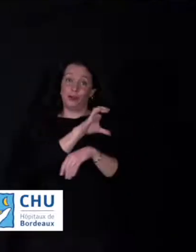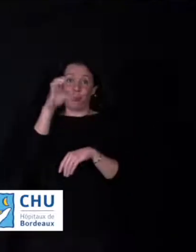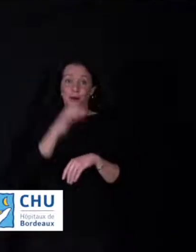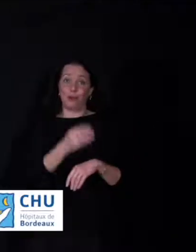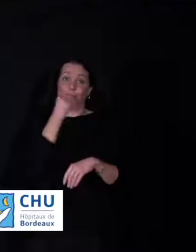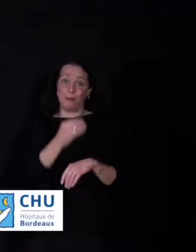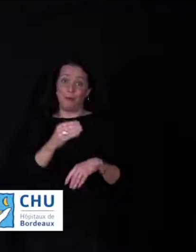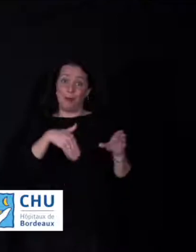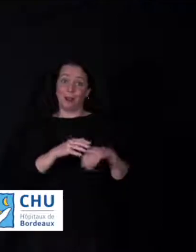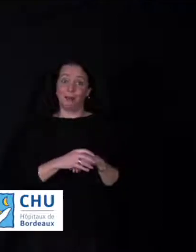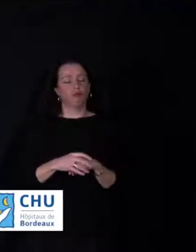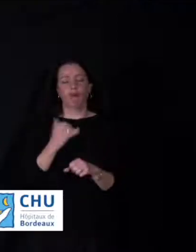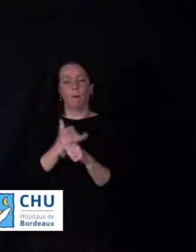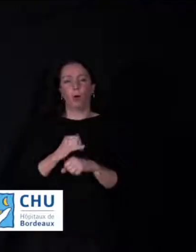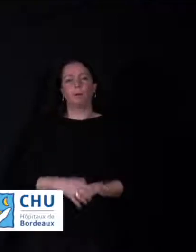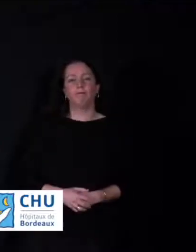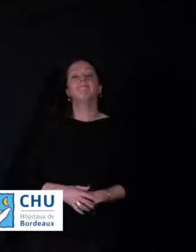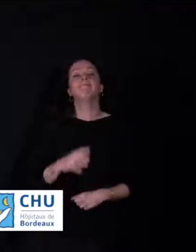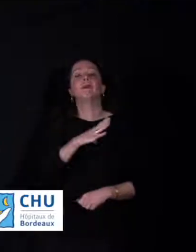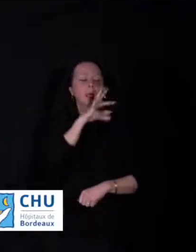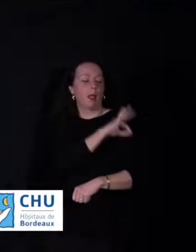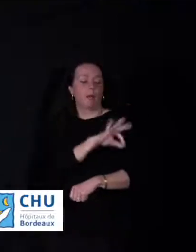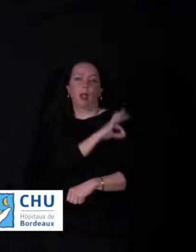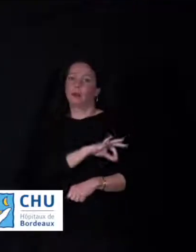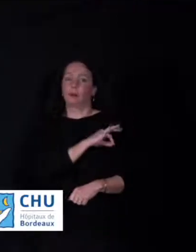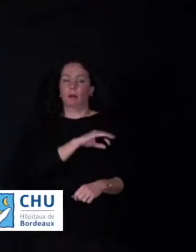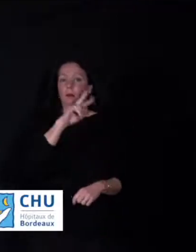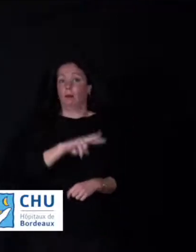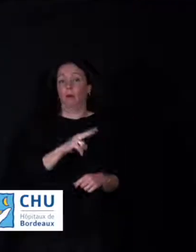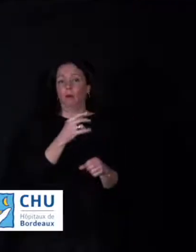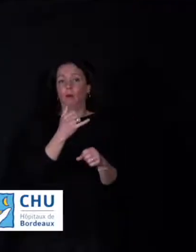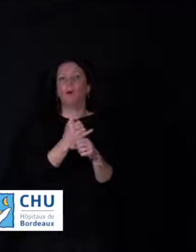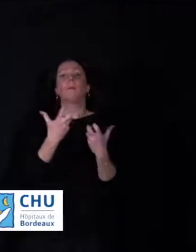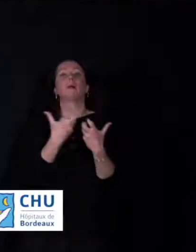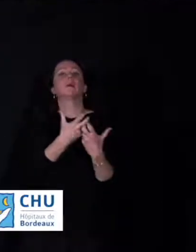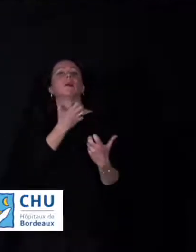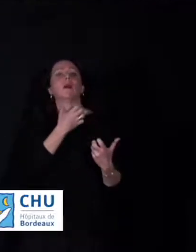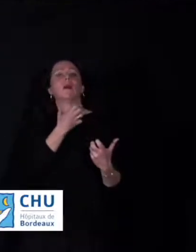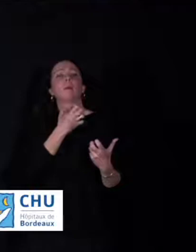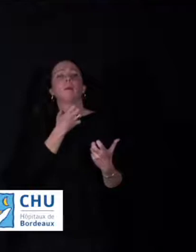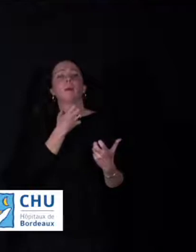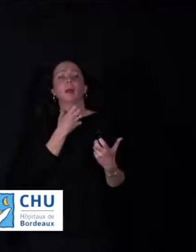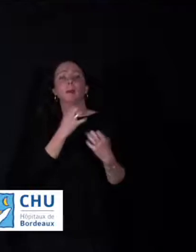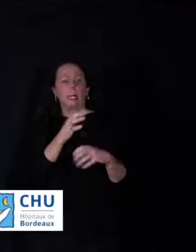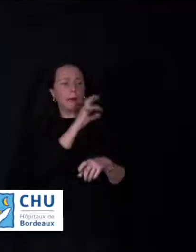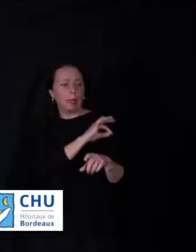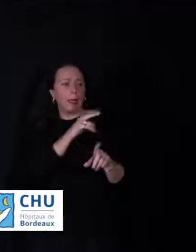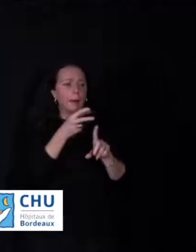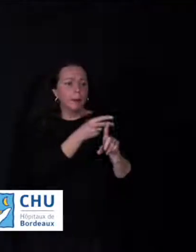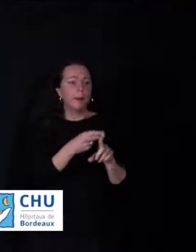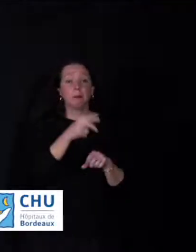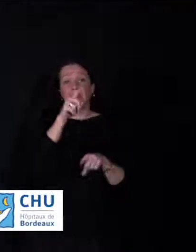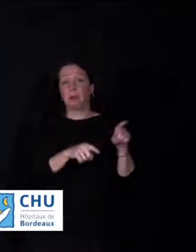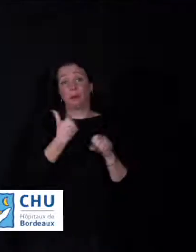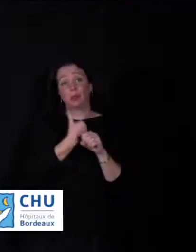C'est faux. Certains vaccins ne sont pas efficaces à 100%. J'en veux pour preuve la grippe, dont l'efficacité va être variable